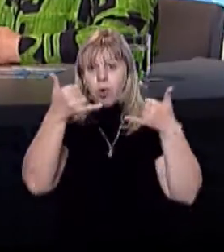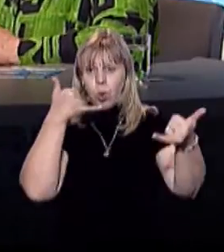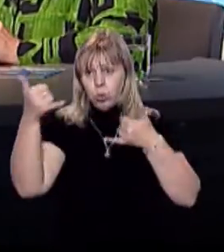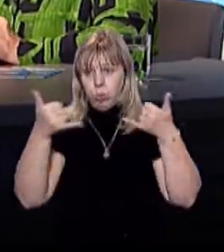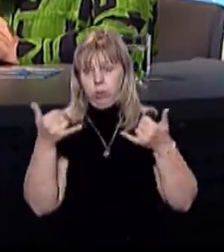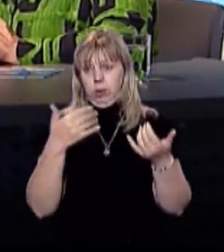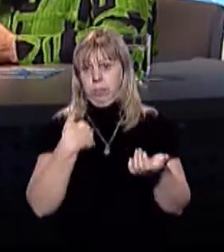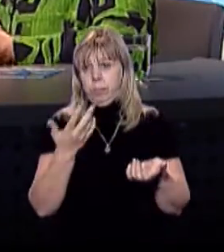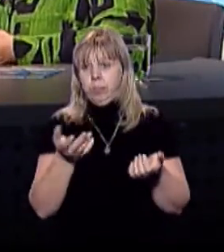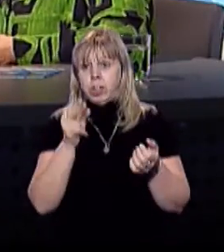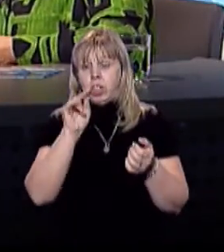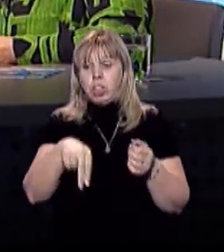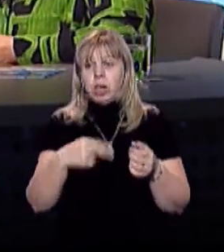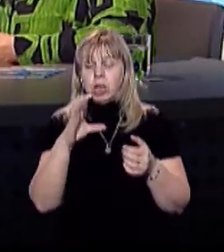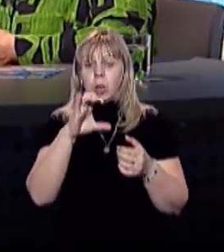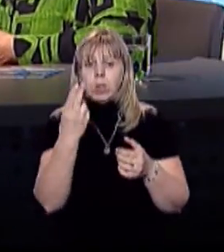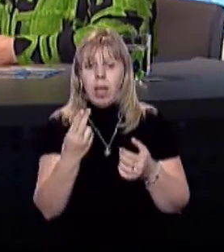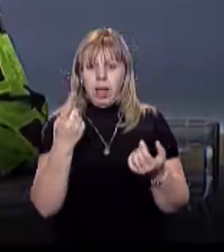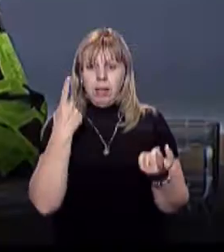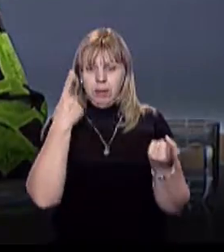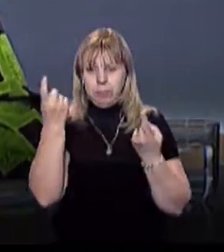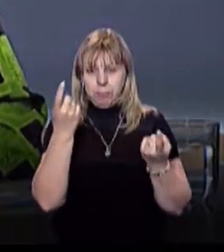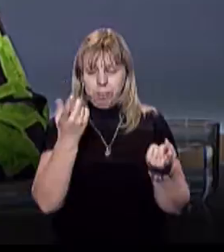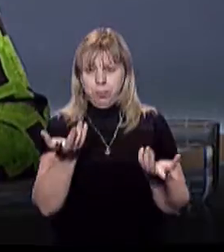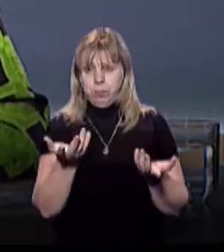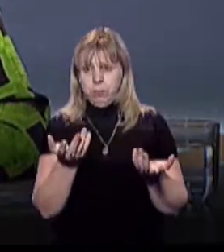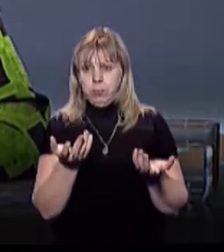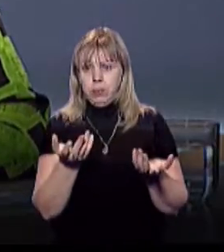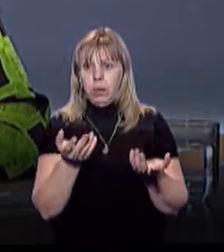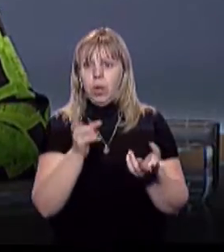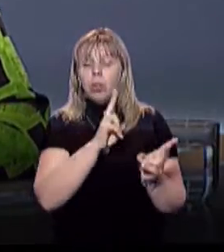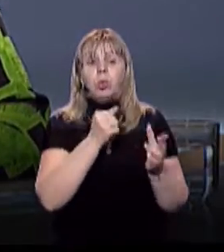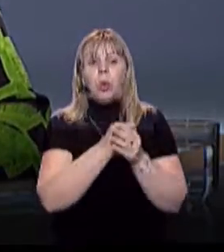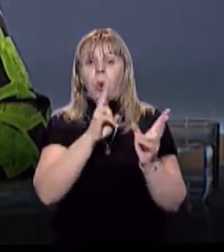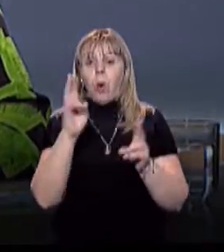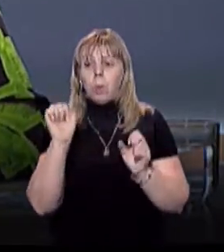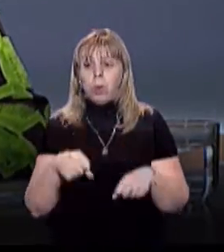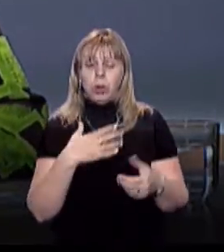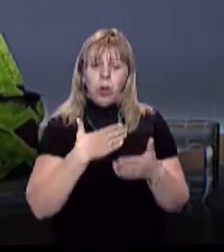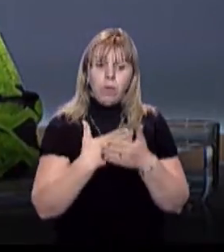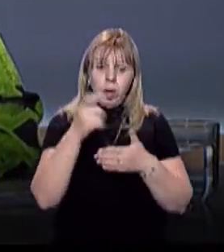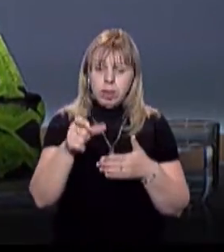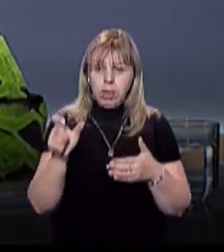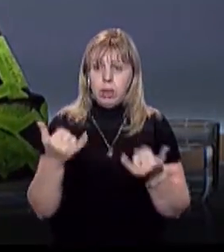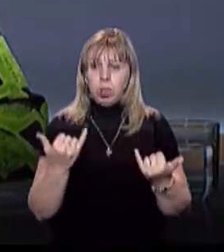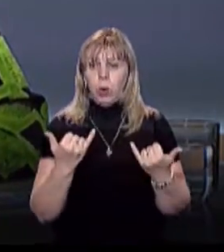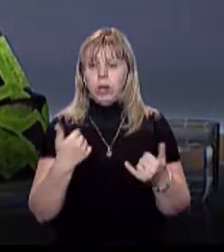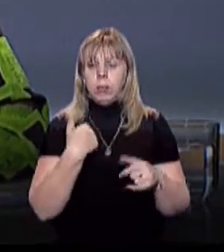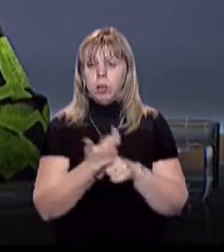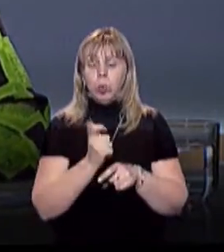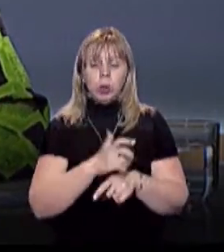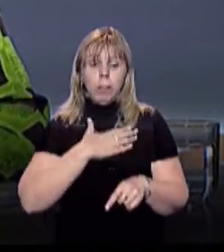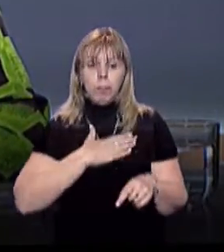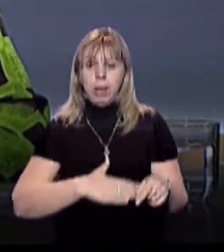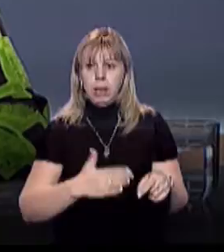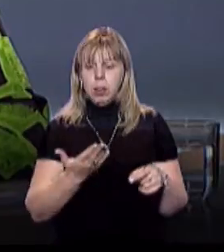донорами, звертаюся через соціальні мережі, до кого можу, до волонтерів. От сьогодні мені дуже було